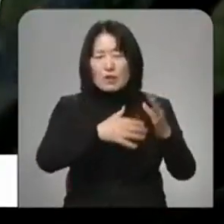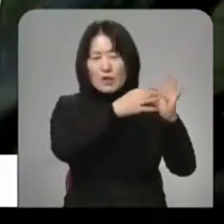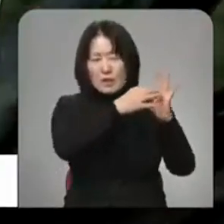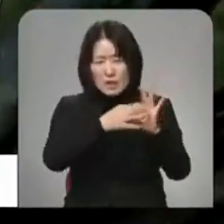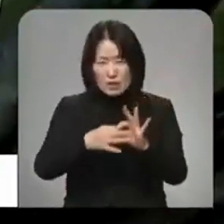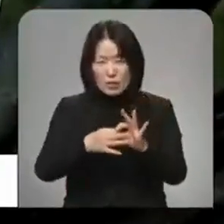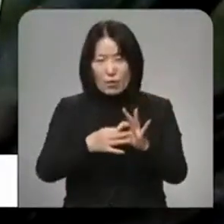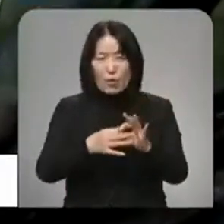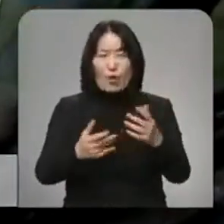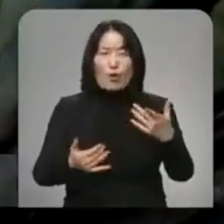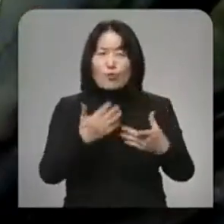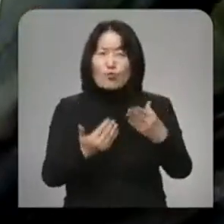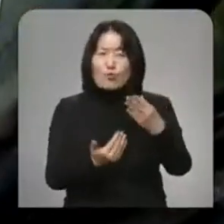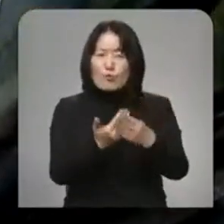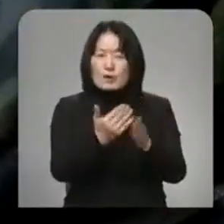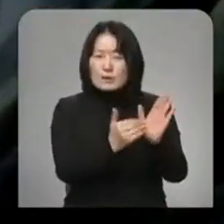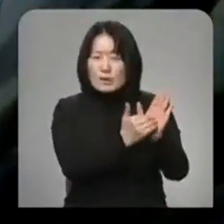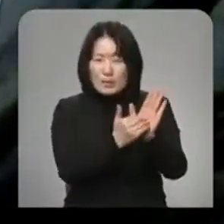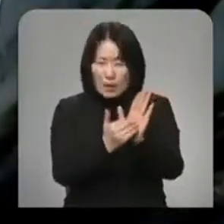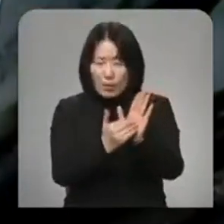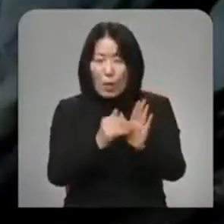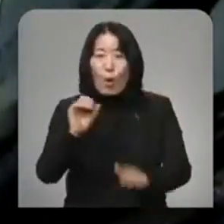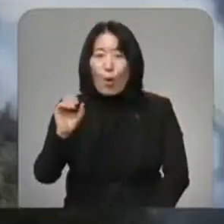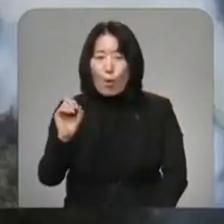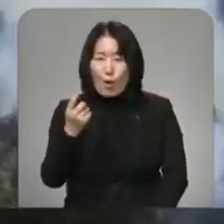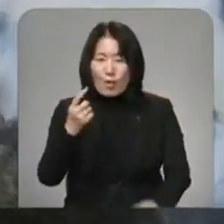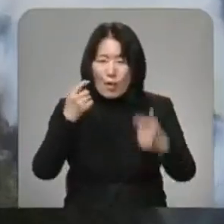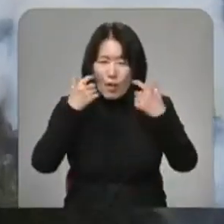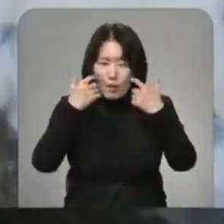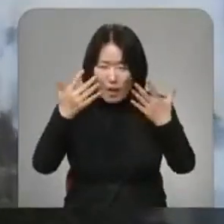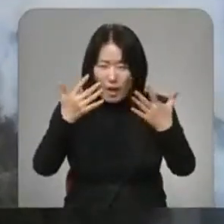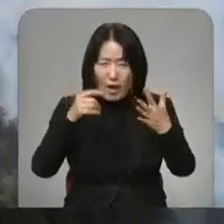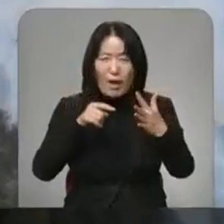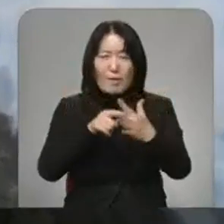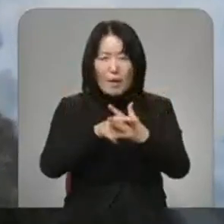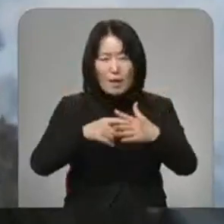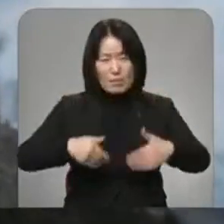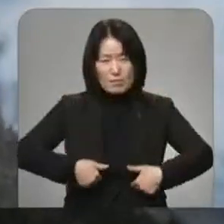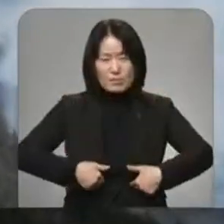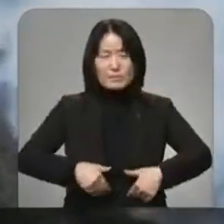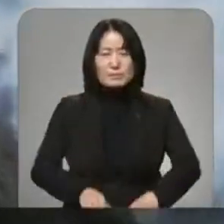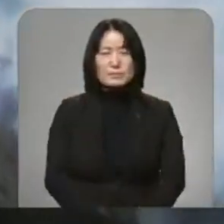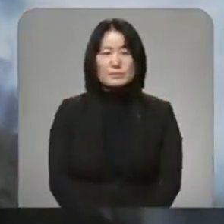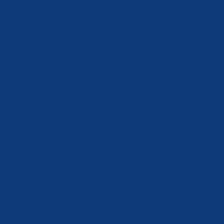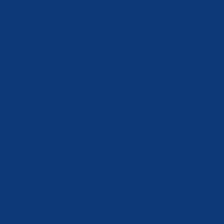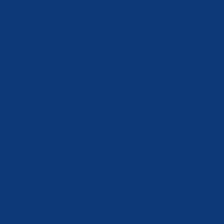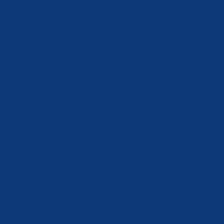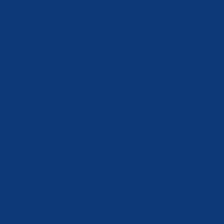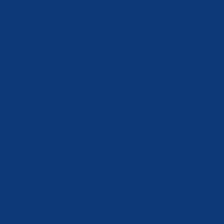산불 예방을 위한 명확한 산불 원인 규명이 필요한 시점입니다 KBS 뉴스 정상빈입니다